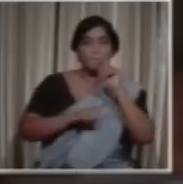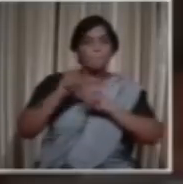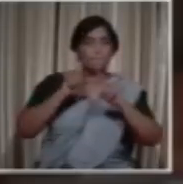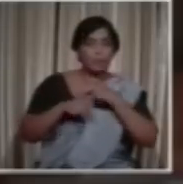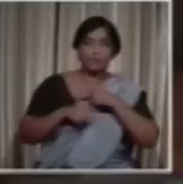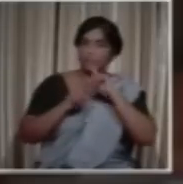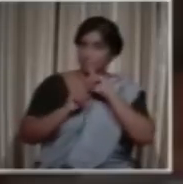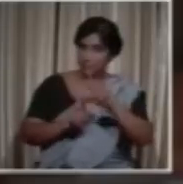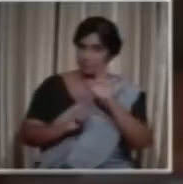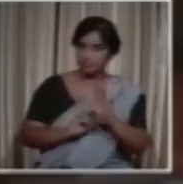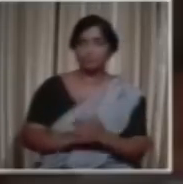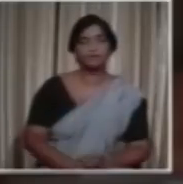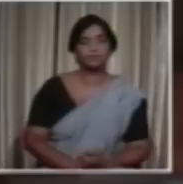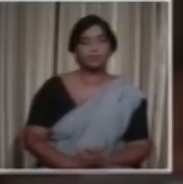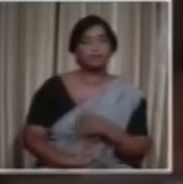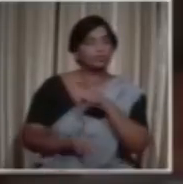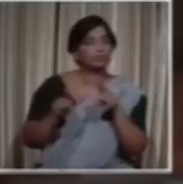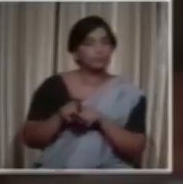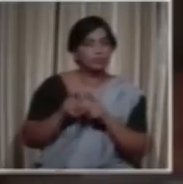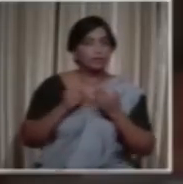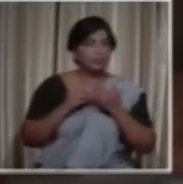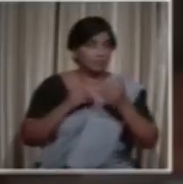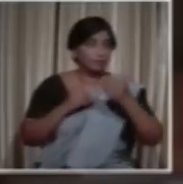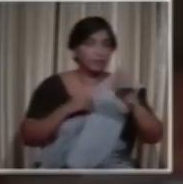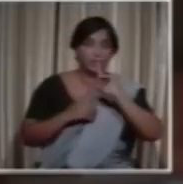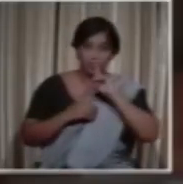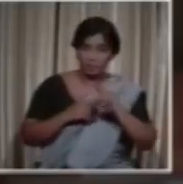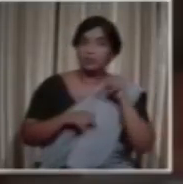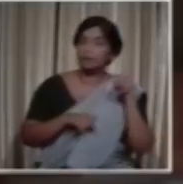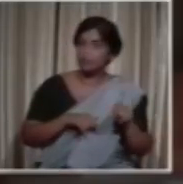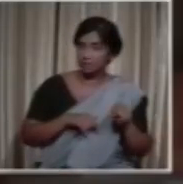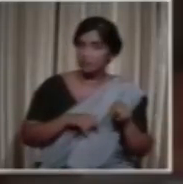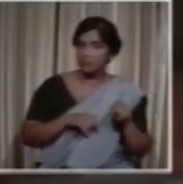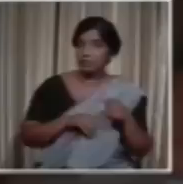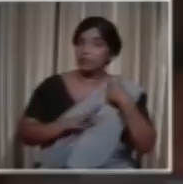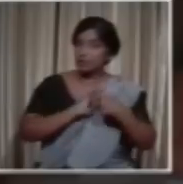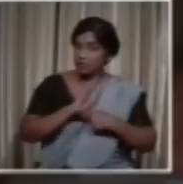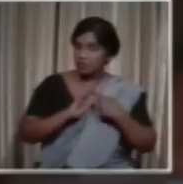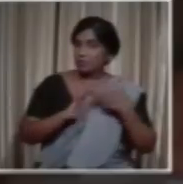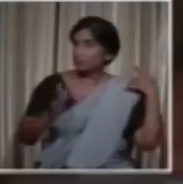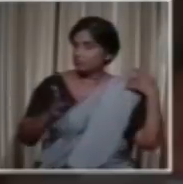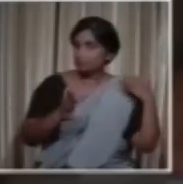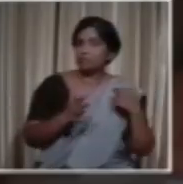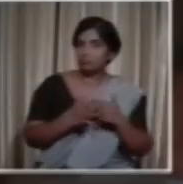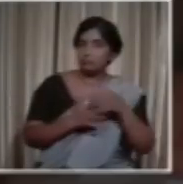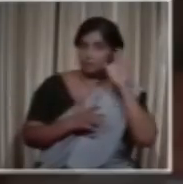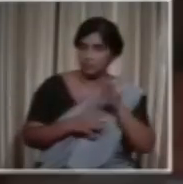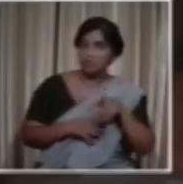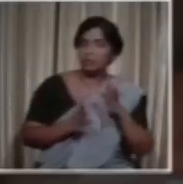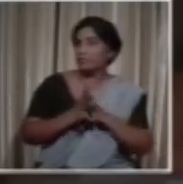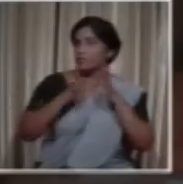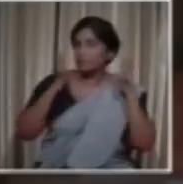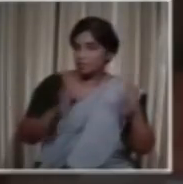ඉදිරිපත් කිරීම පිළිබඳව ඒ හින්දා තමයි අපි දිගින් දිගටම කිව්වේ මේක අපේ රටේ ඉතිහාසයේ තිබෙන